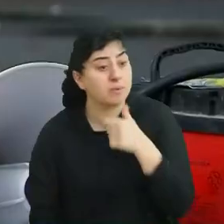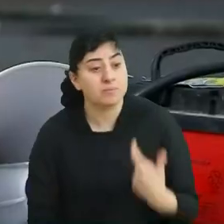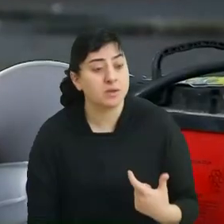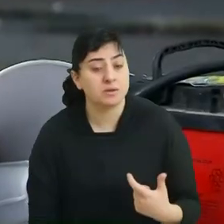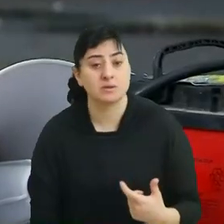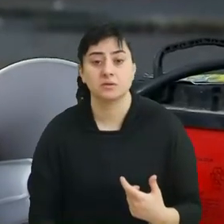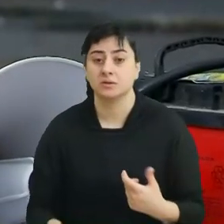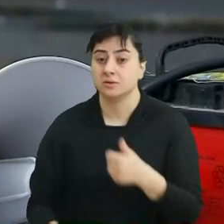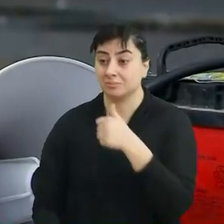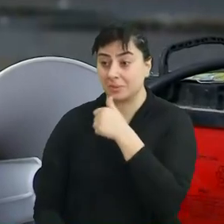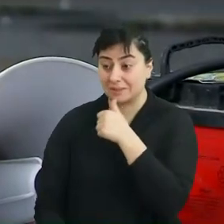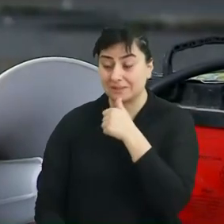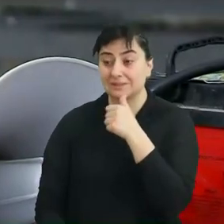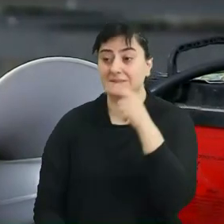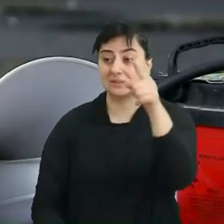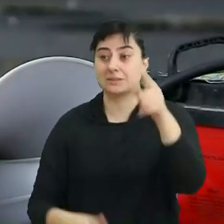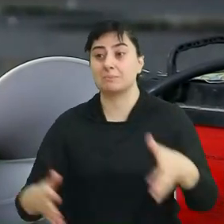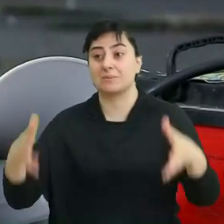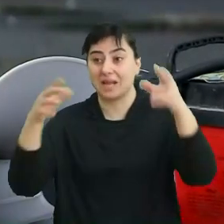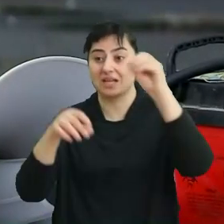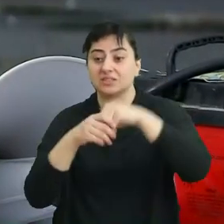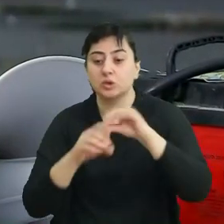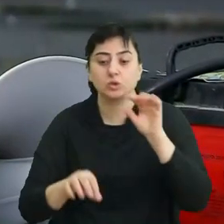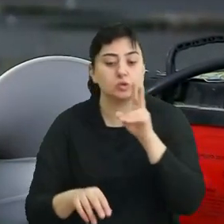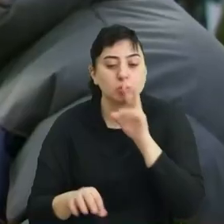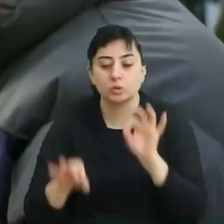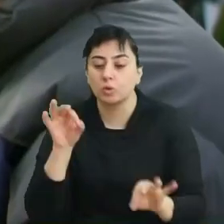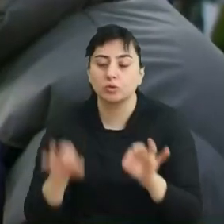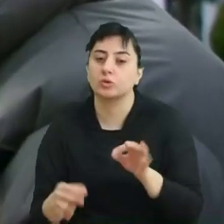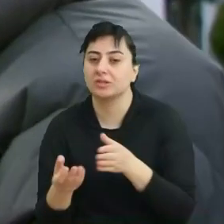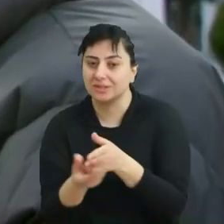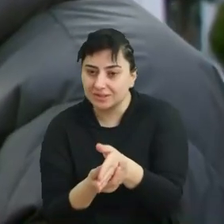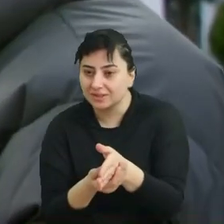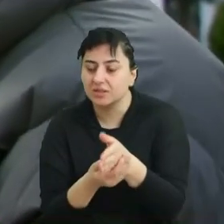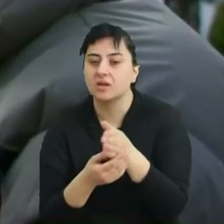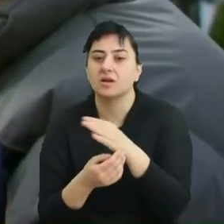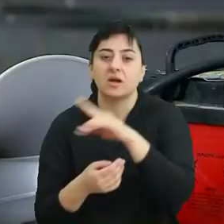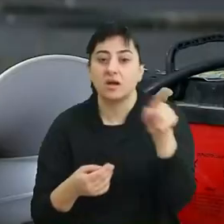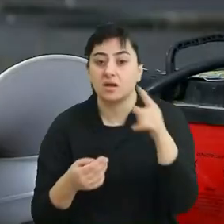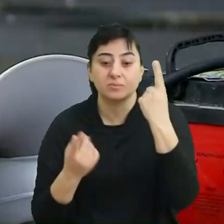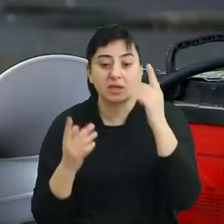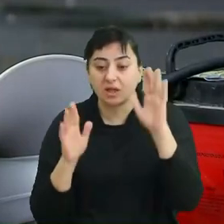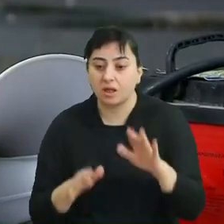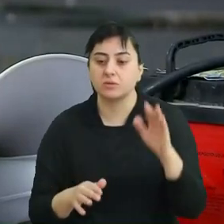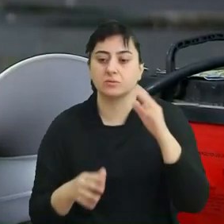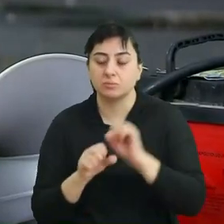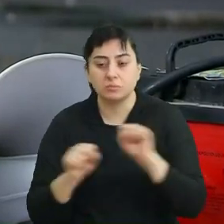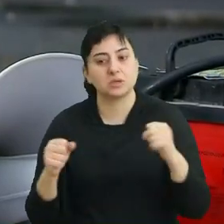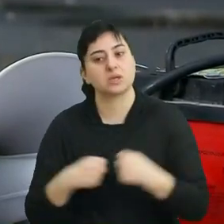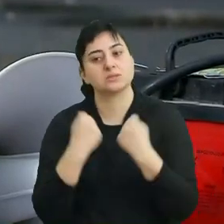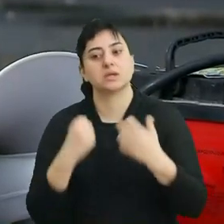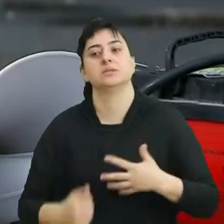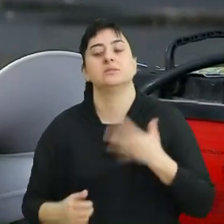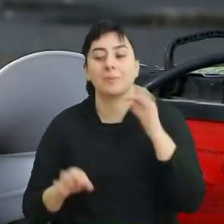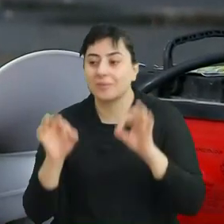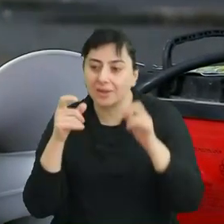nerede? Babanız efendim şeyde, binanın içinde son bir kontrol yapayım dedi. İçeride de adam kalır, başımız belaya girer, kaza